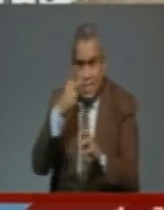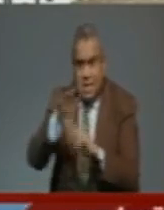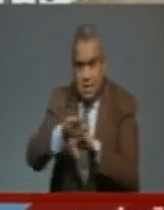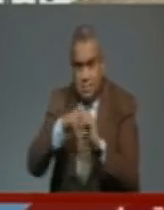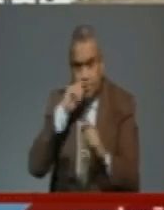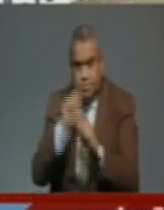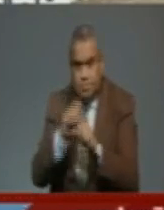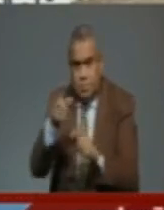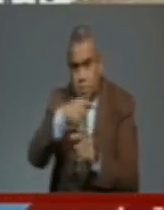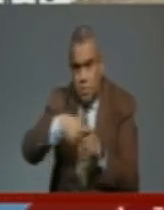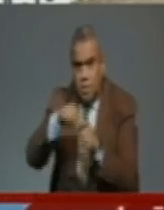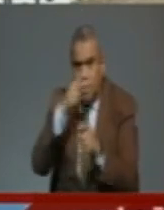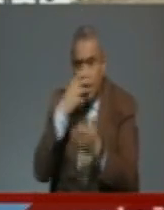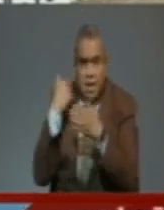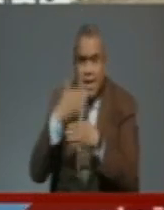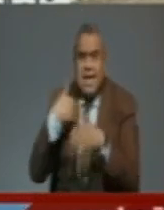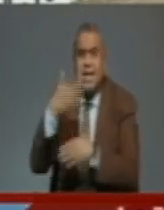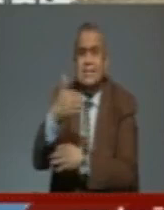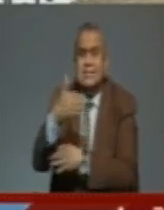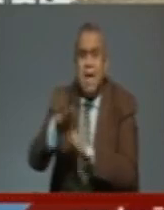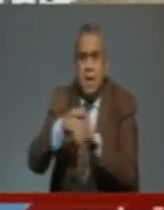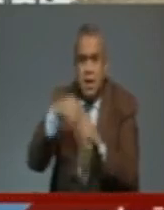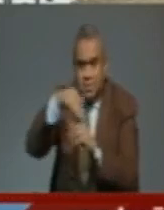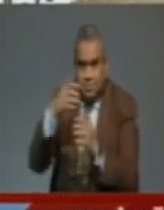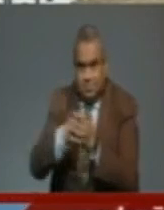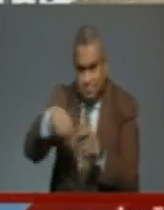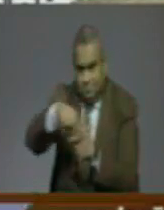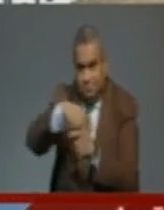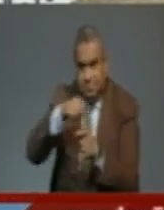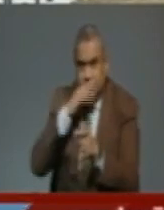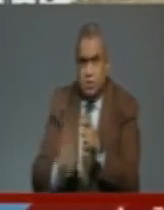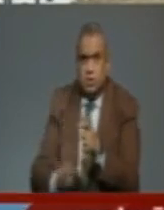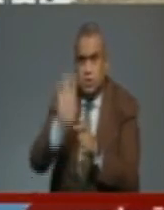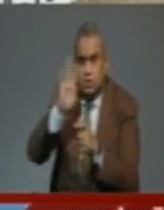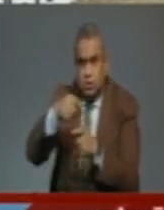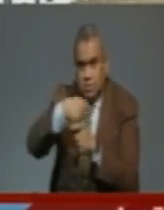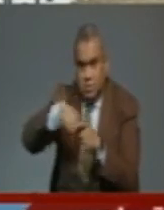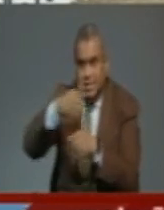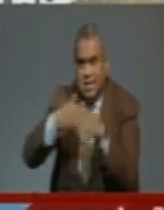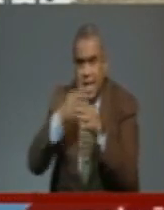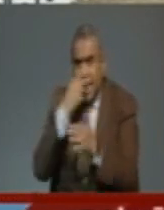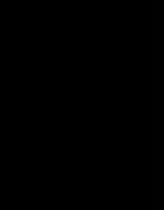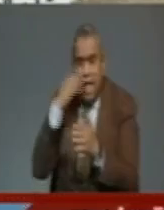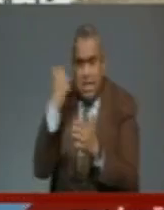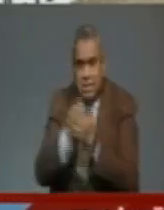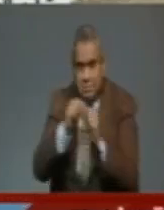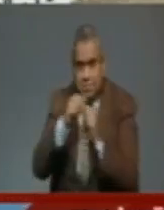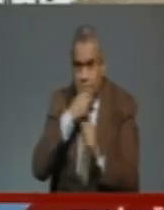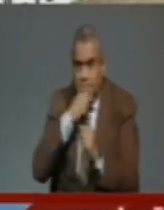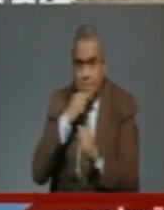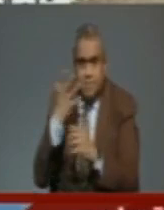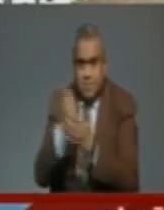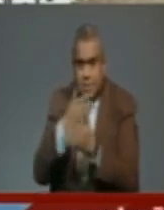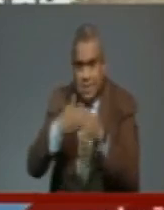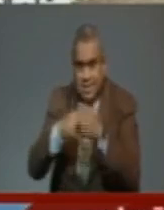كل دي كانت مناطق سبخيه. كان ده جزء كان شمال محور التعمير القديم، ثم لما اتعمل محور التعمير